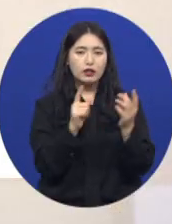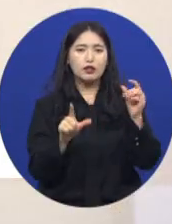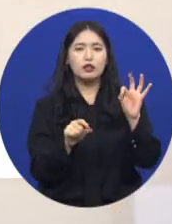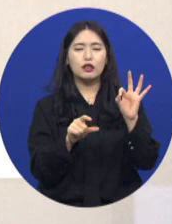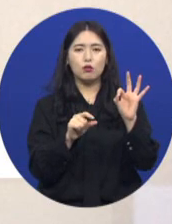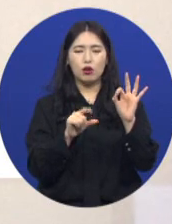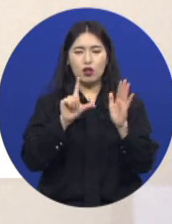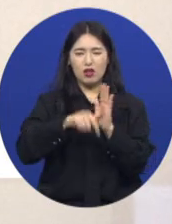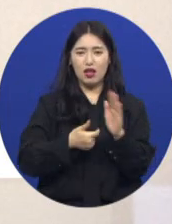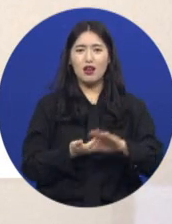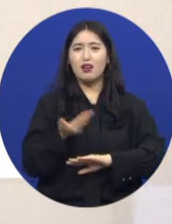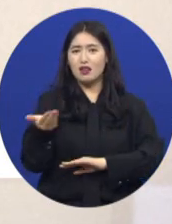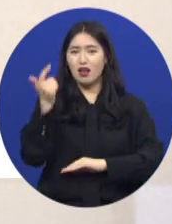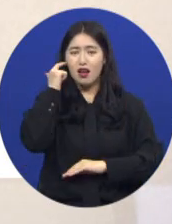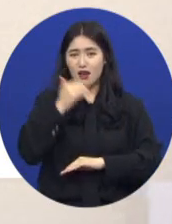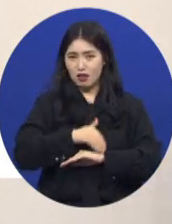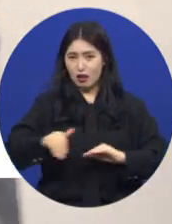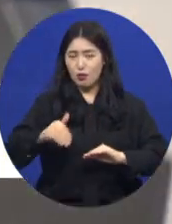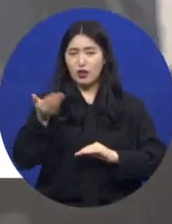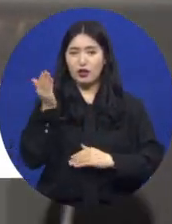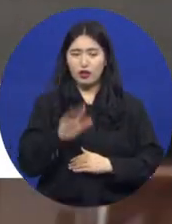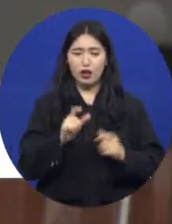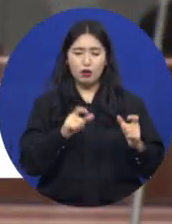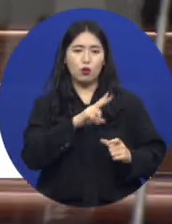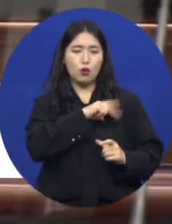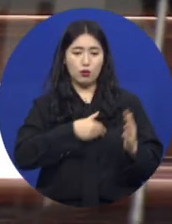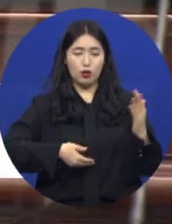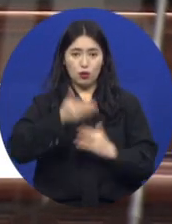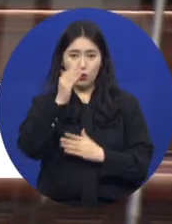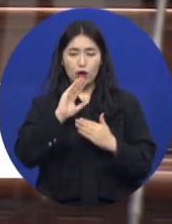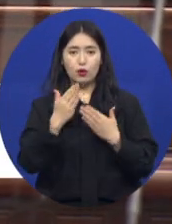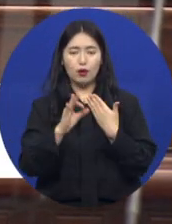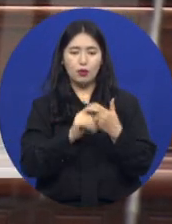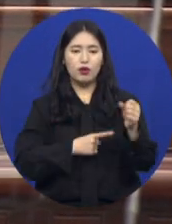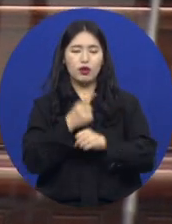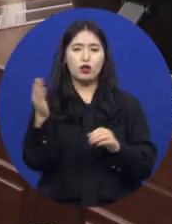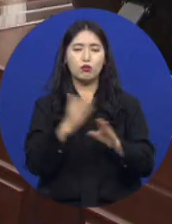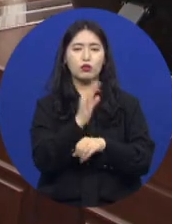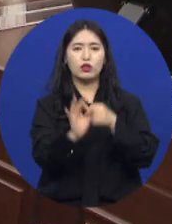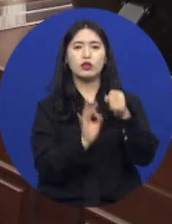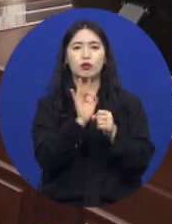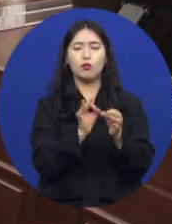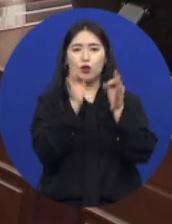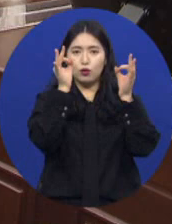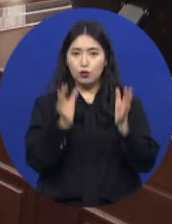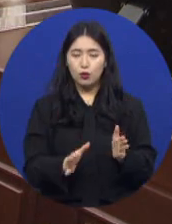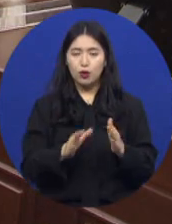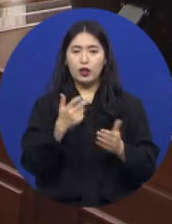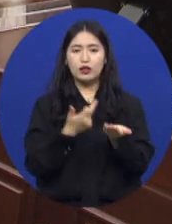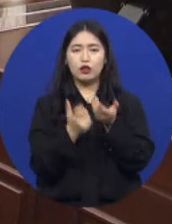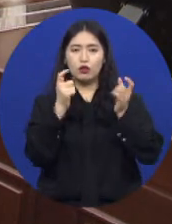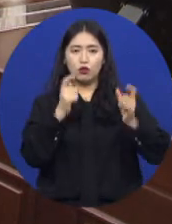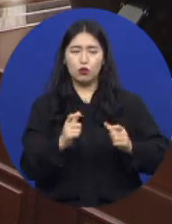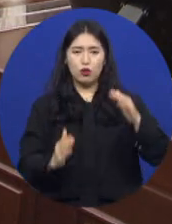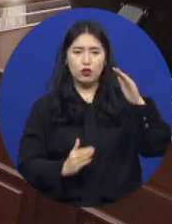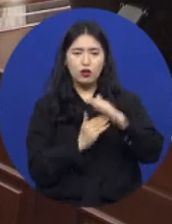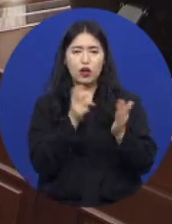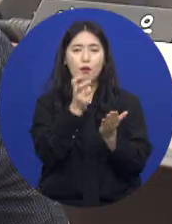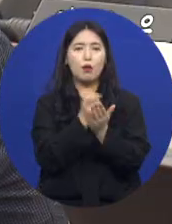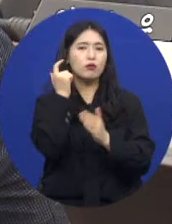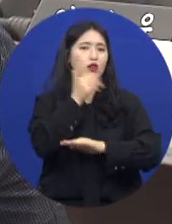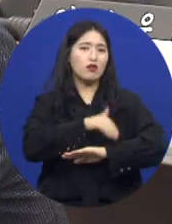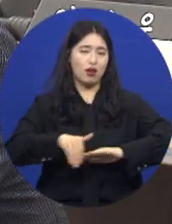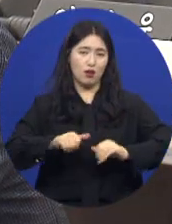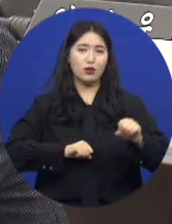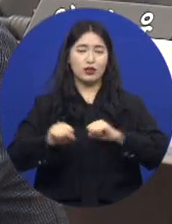임시회에 상정될 것으로 보이는데 도의회를 통과하면 내년부터 10년 동안 제주 지역의 최상위 법정